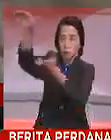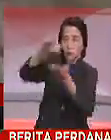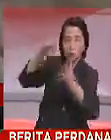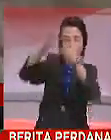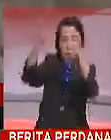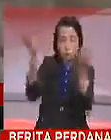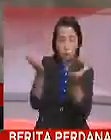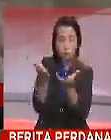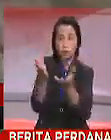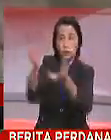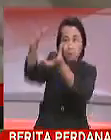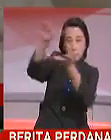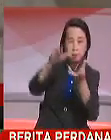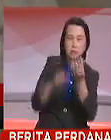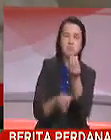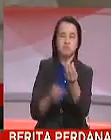dunia yang terhad.